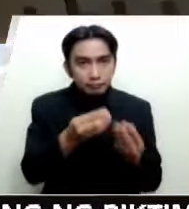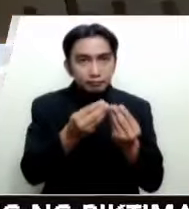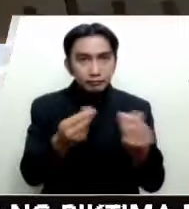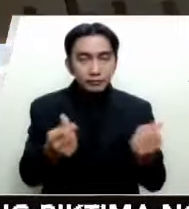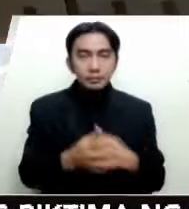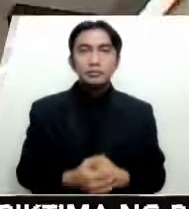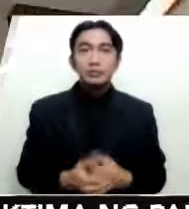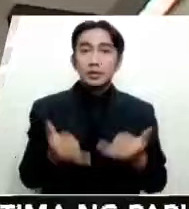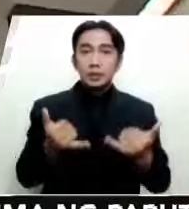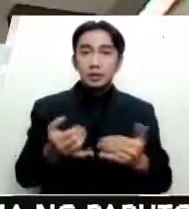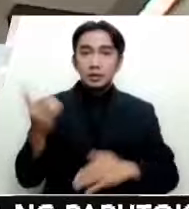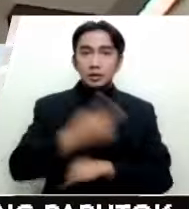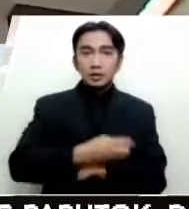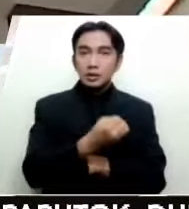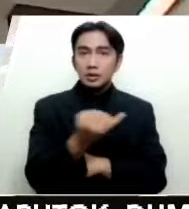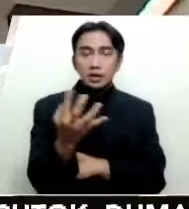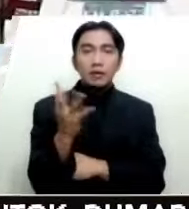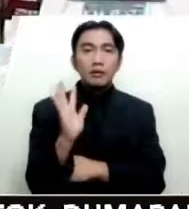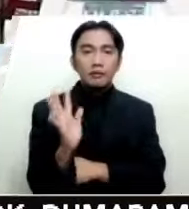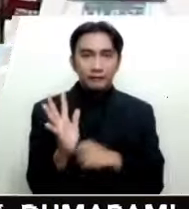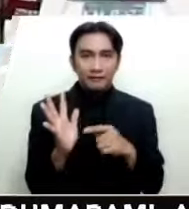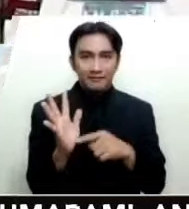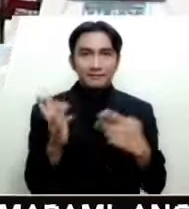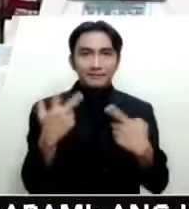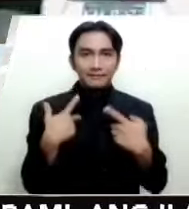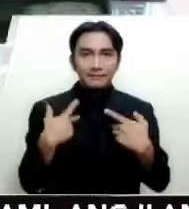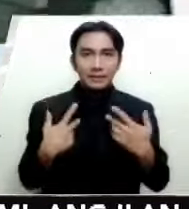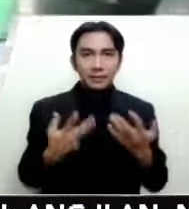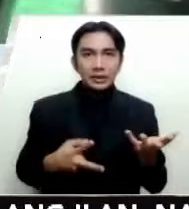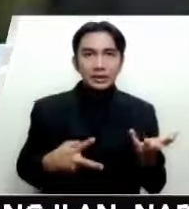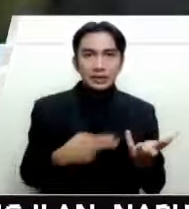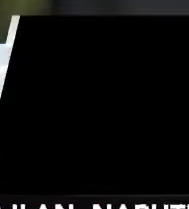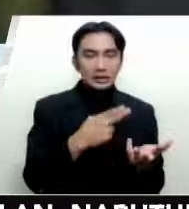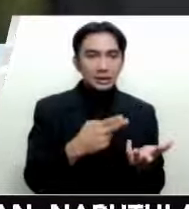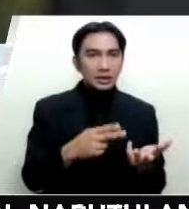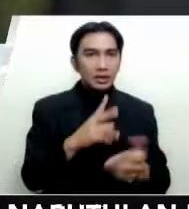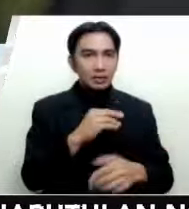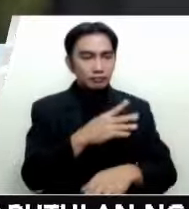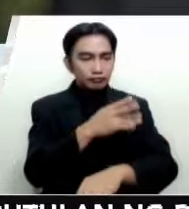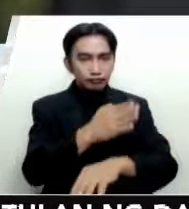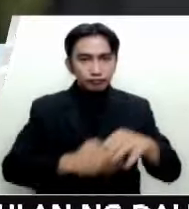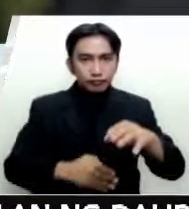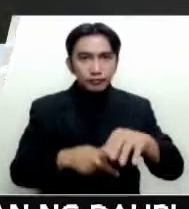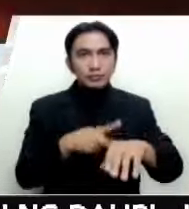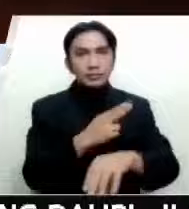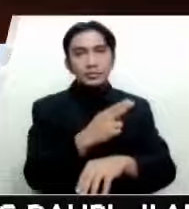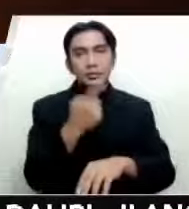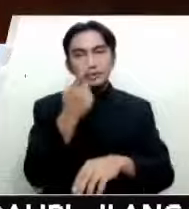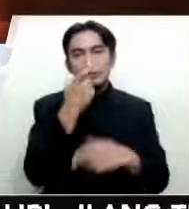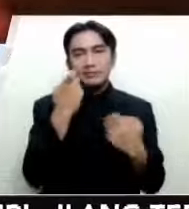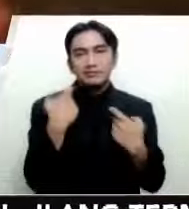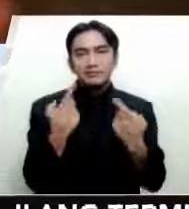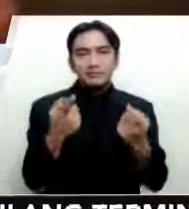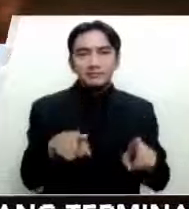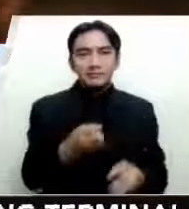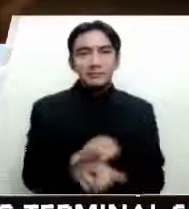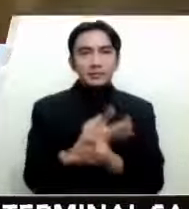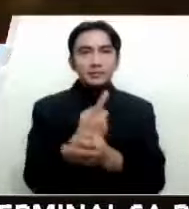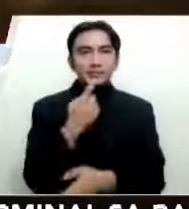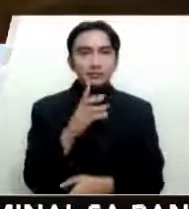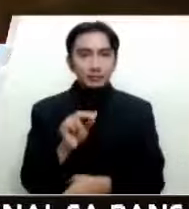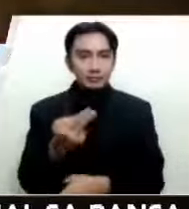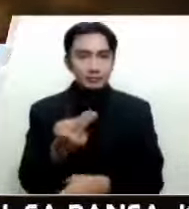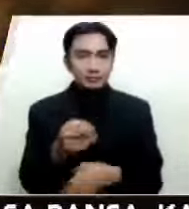5 kaso ng traumatic amputations o yung naputulan ng kamay at daliri ang naitala ng DOH. Para sa iwas aksidente